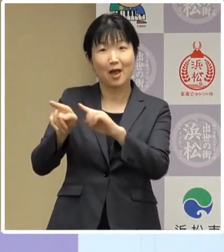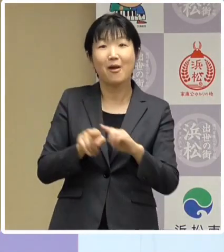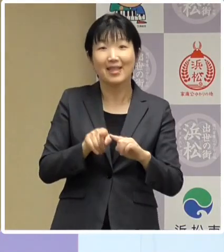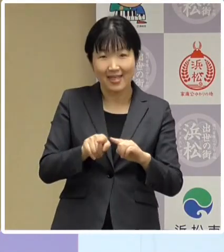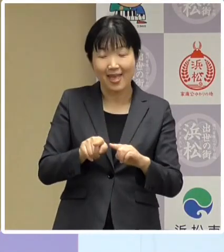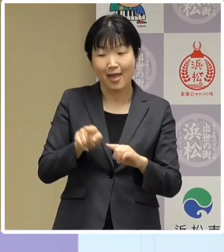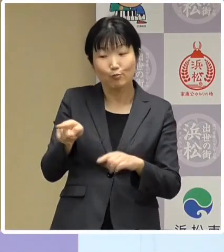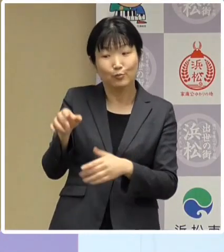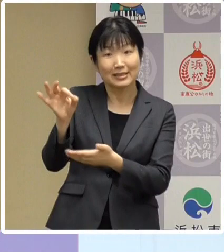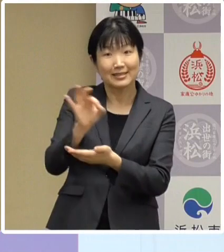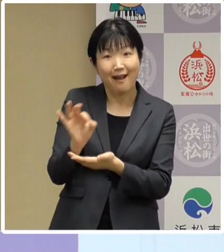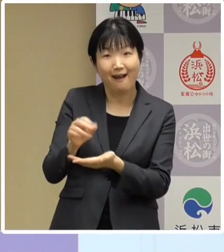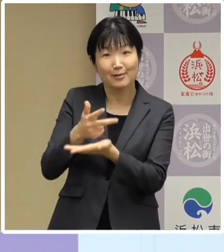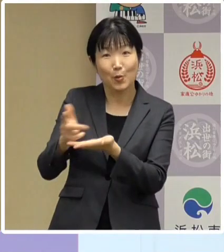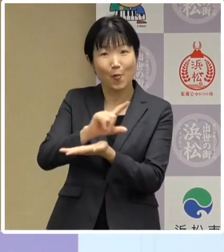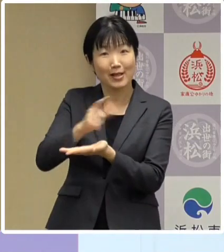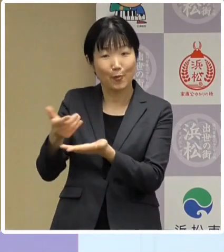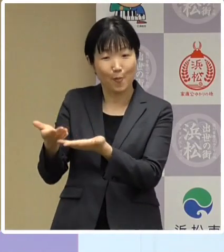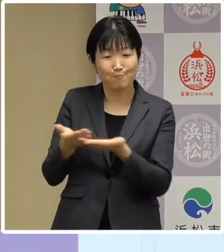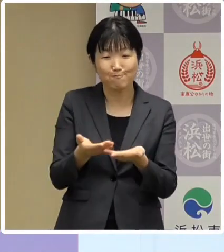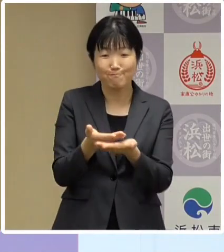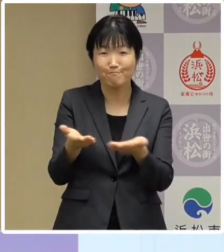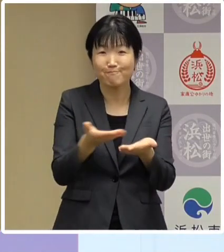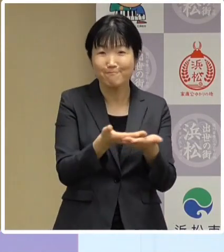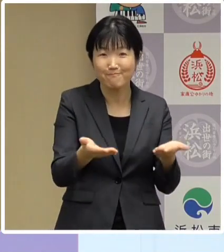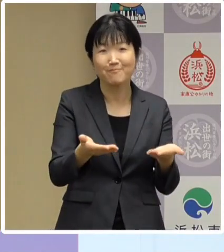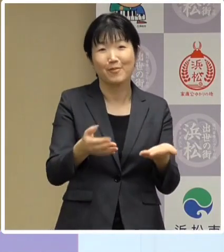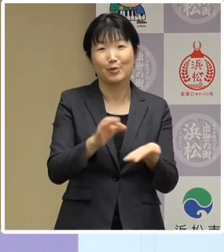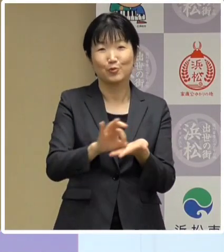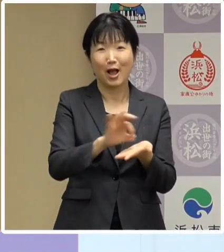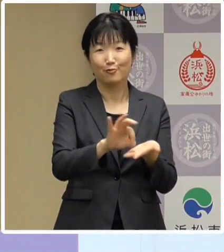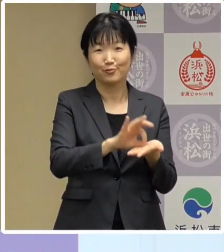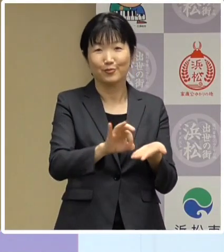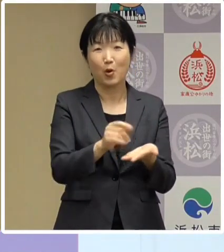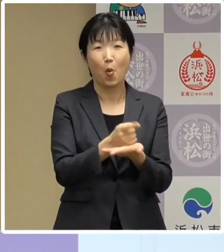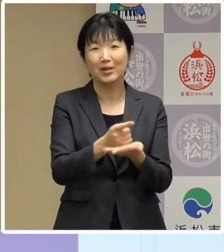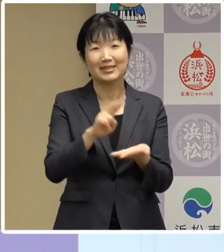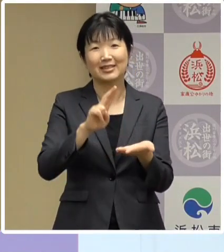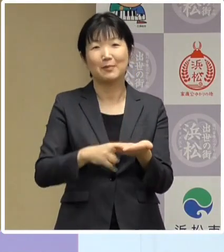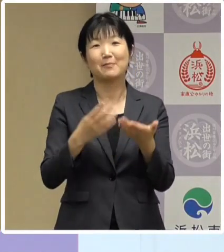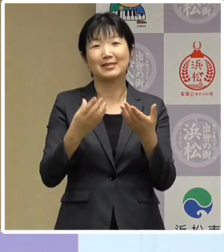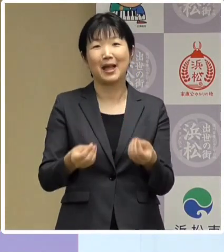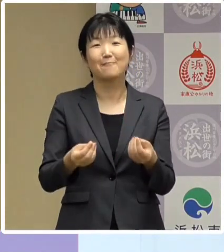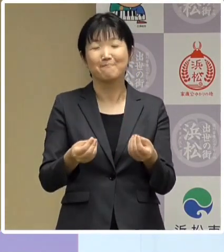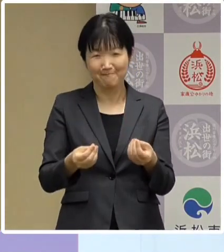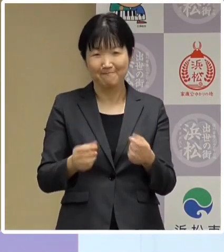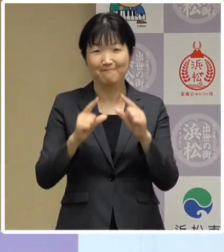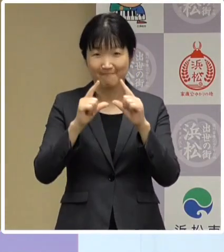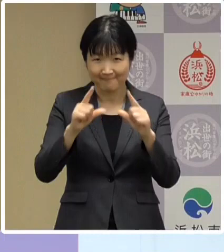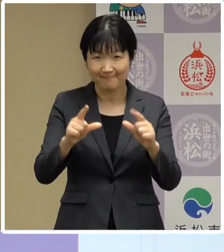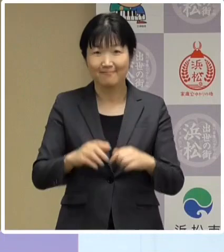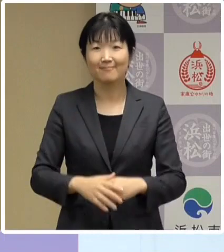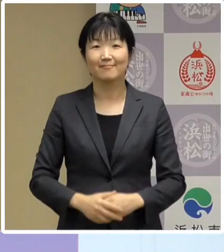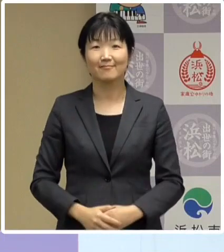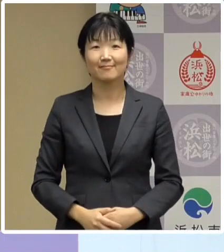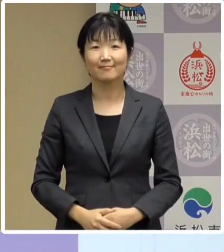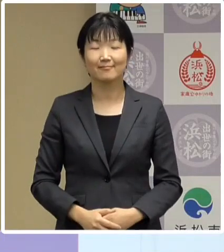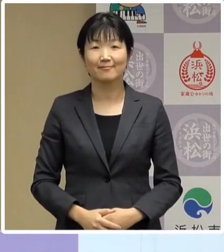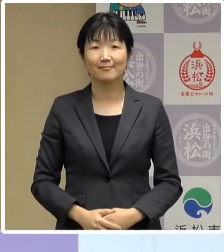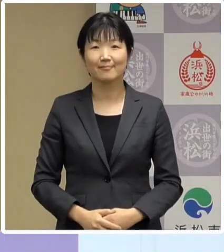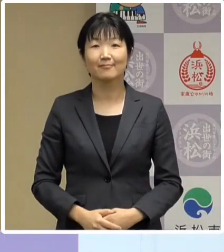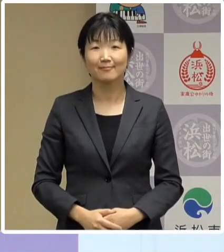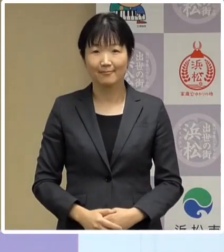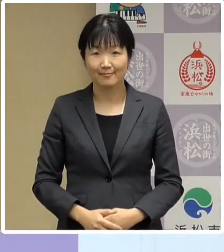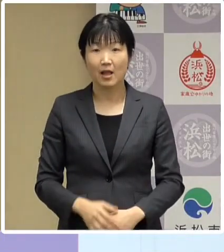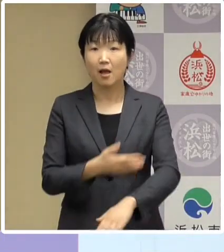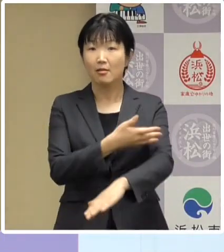を中核とした展示収蔵施設として活用していく方針を定めましたのでお知らせをいたします。